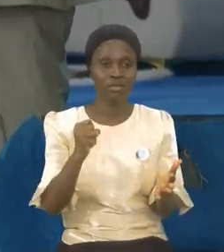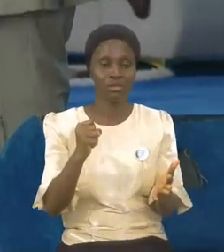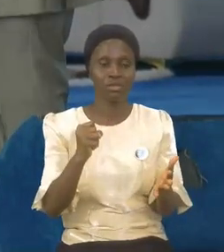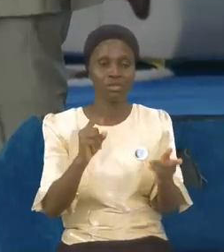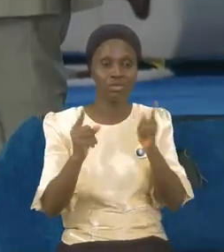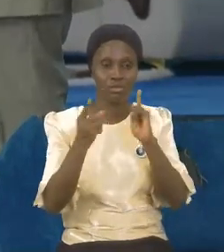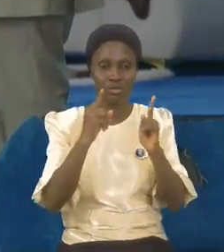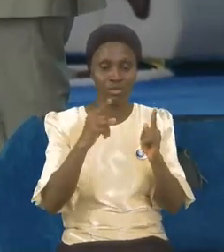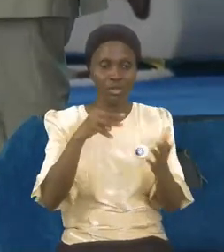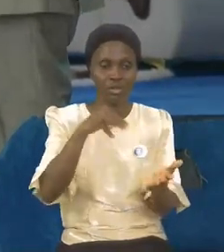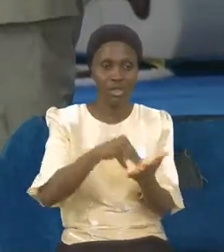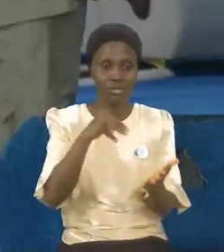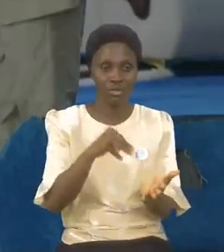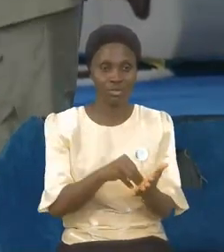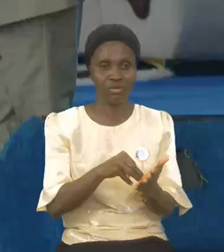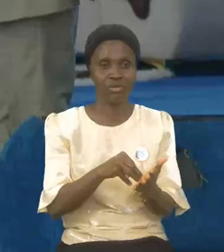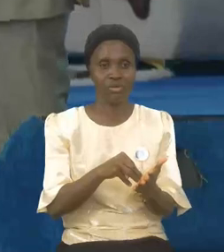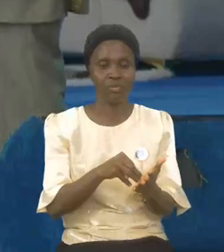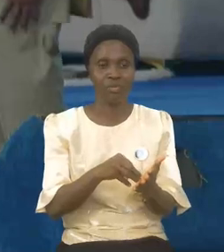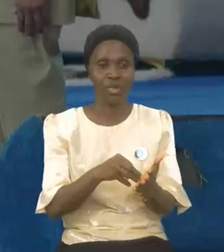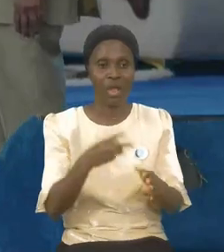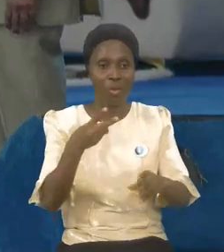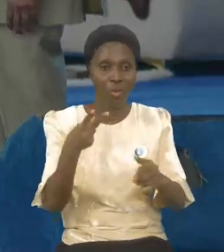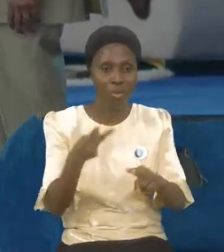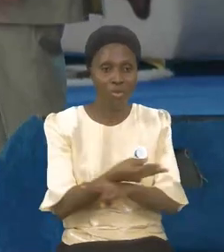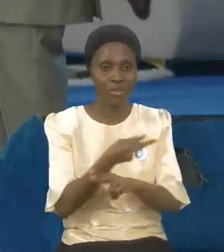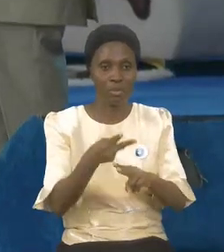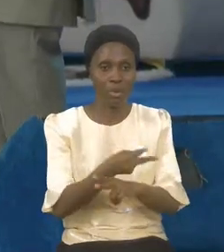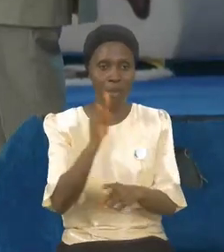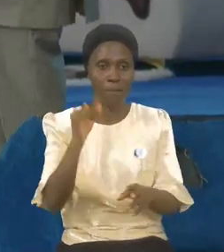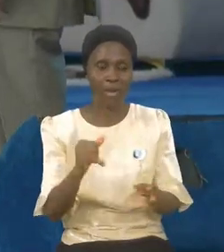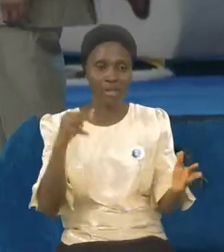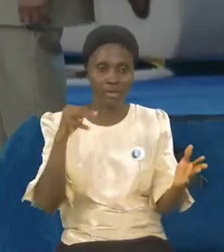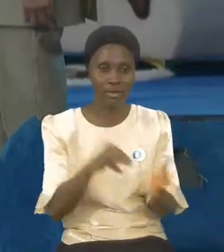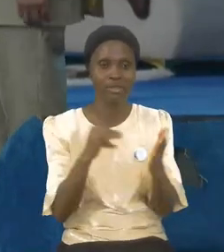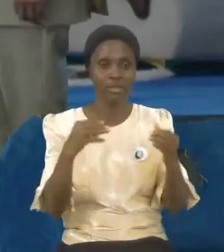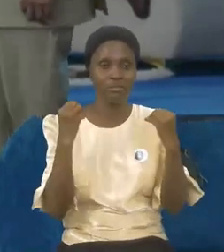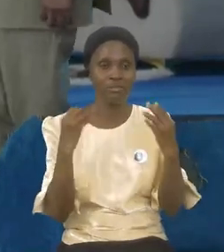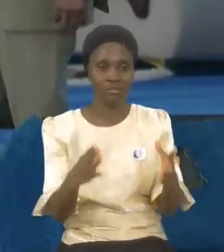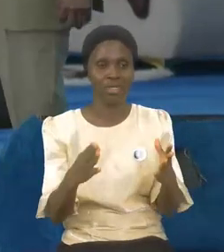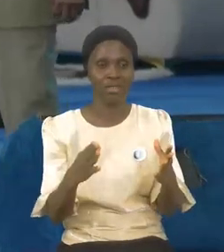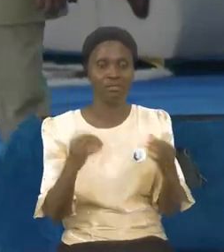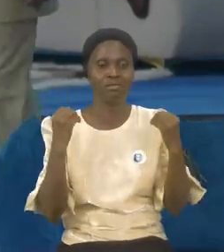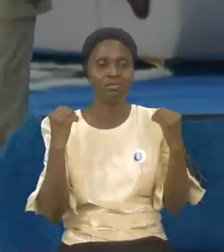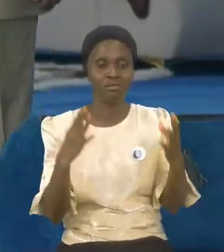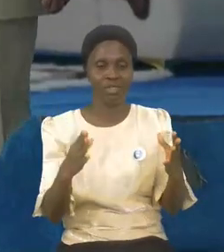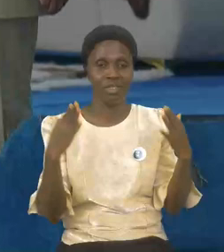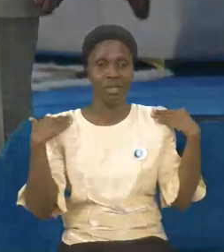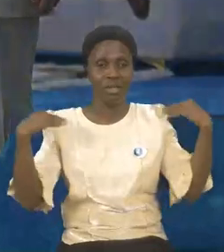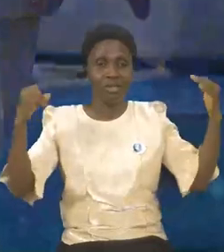Mille milliers, cela parle de multiplication. Mille multiplié par